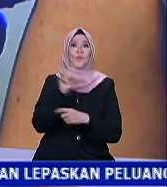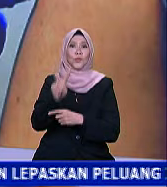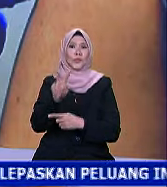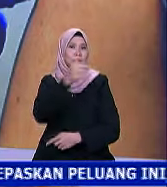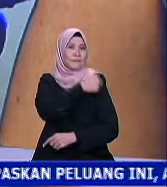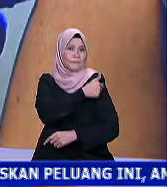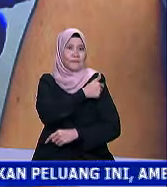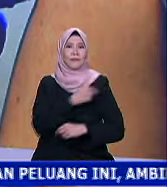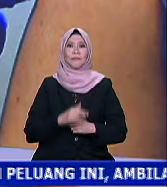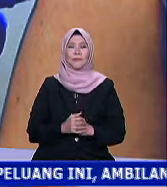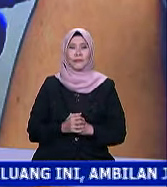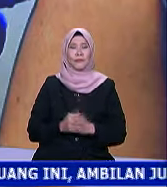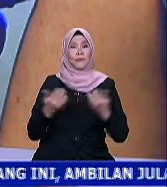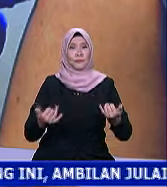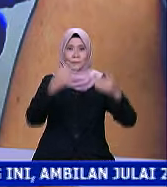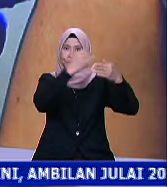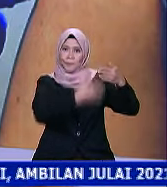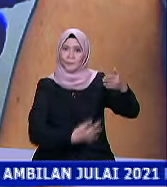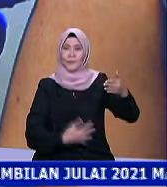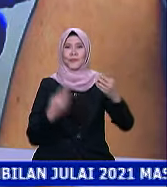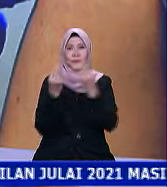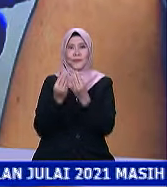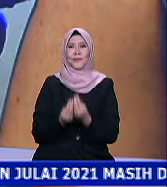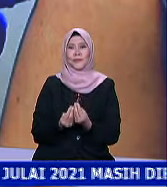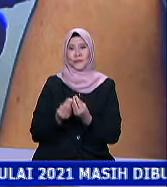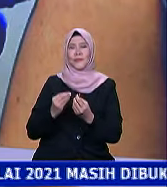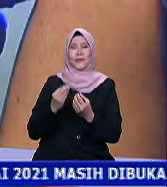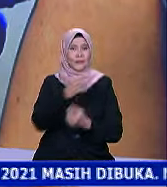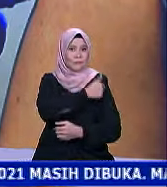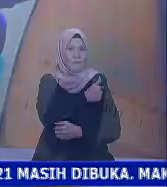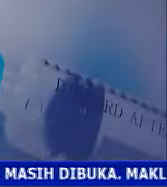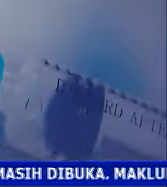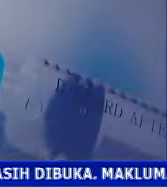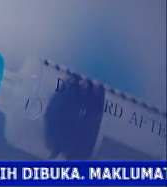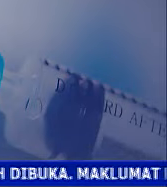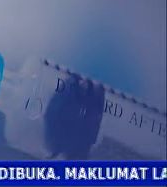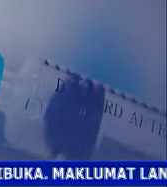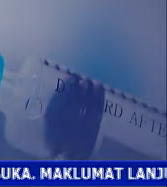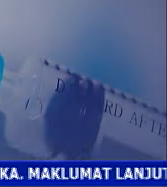2 dos vaksin. Berikut data harian vaksinasi di Malaysia mengikut negeri-negeri.